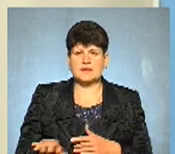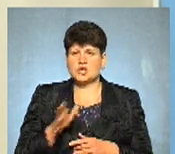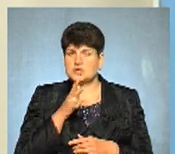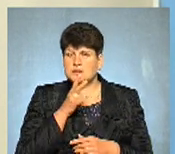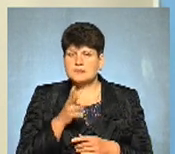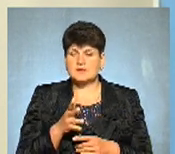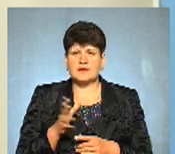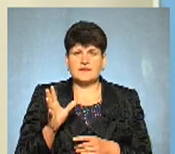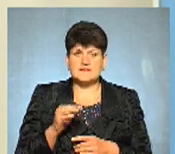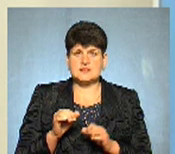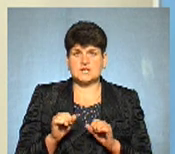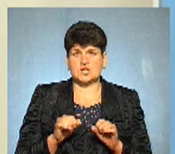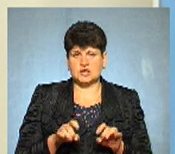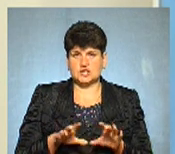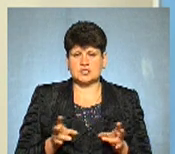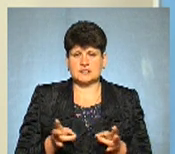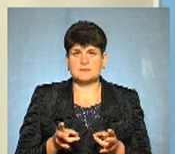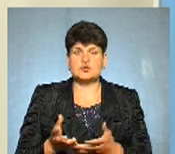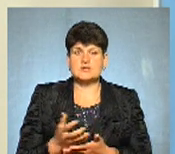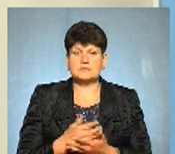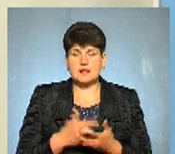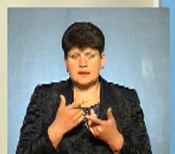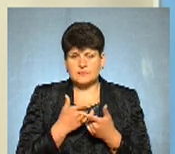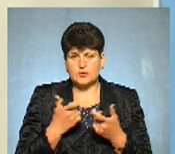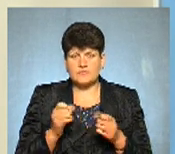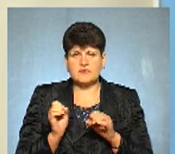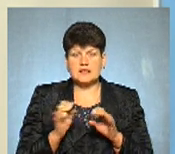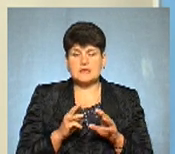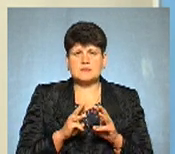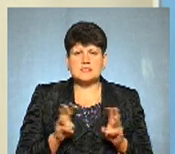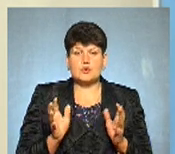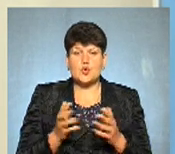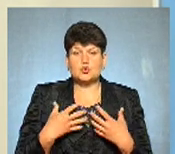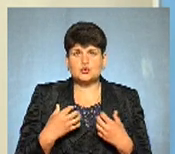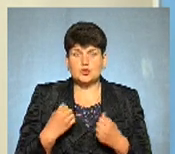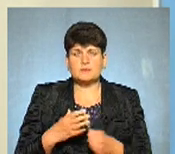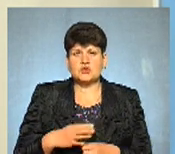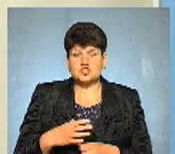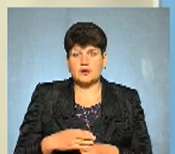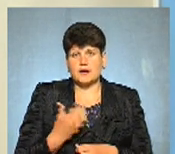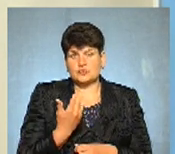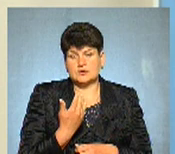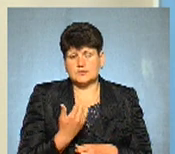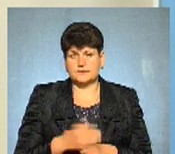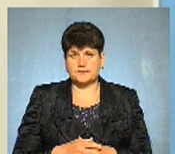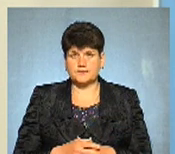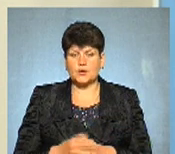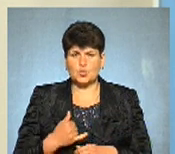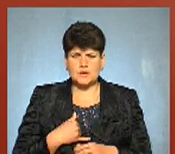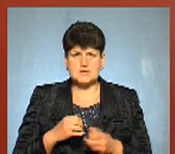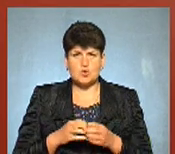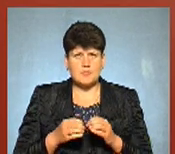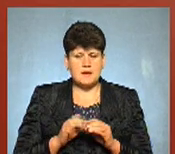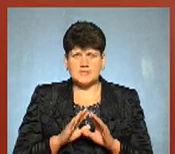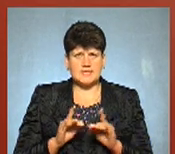всі управлінські рішення. На сьогодні ми зібрали всю інформацію, передали їх Міністерству охорони здоров'я і чекаємо на реагування від них. Тобто в нас є проблема не тільки з